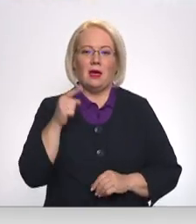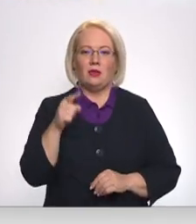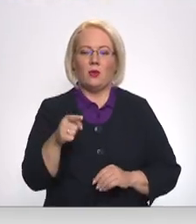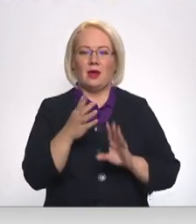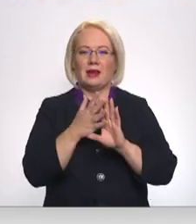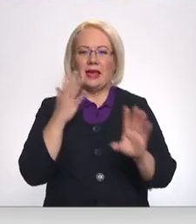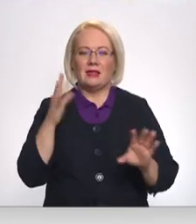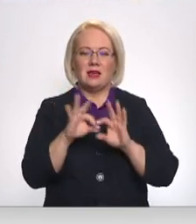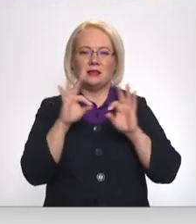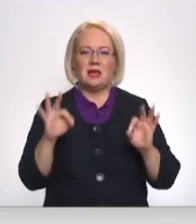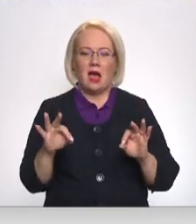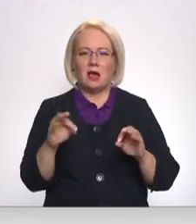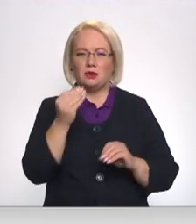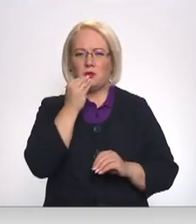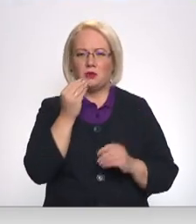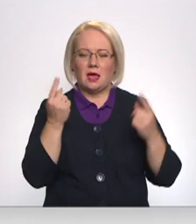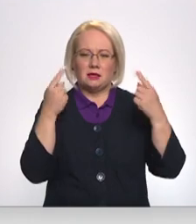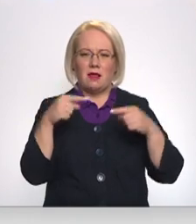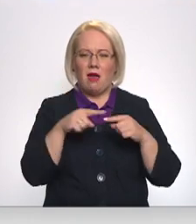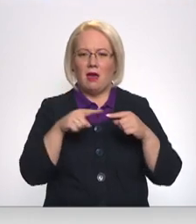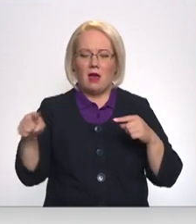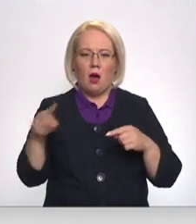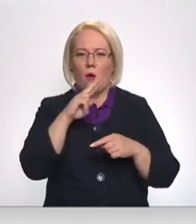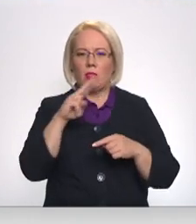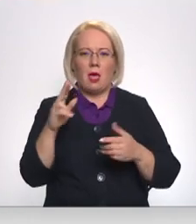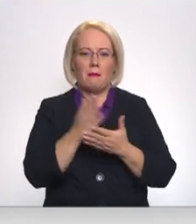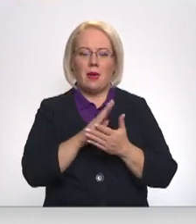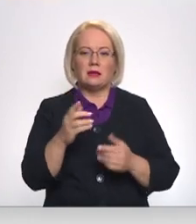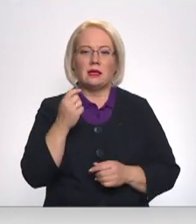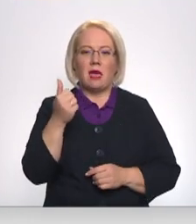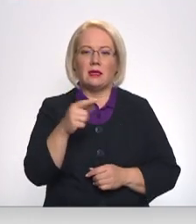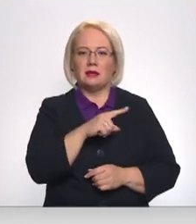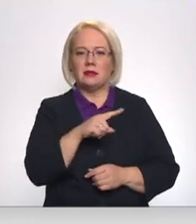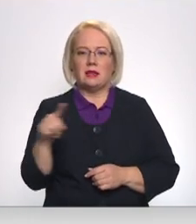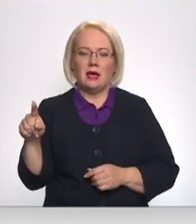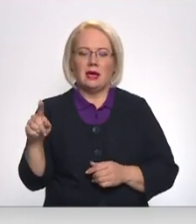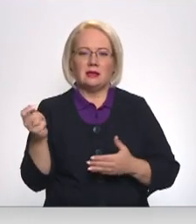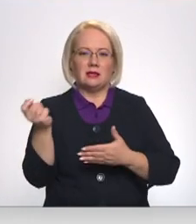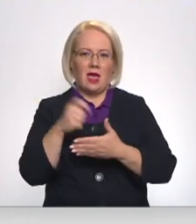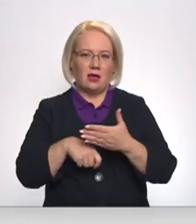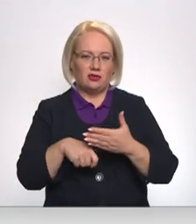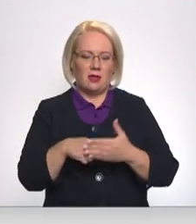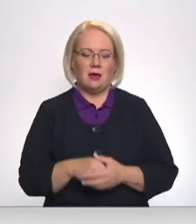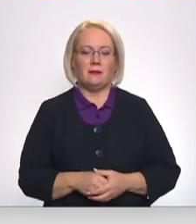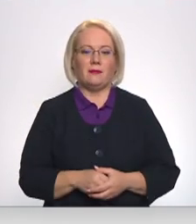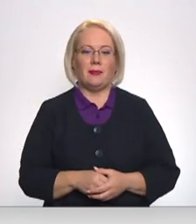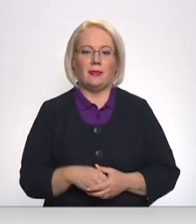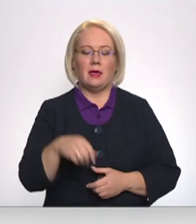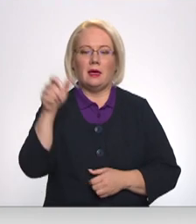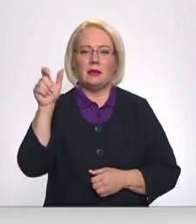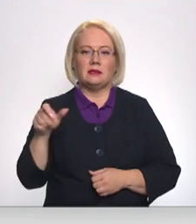rinda sākās ap pusdienlaiku un tā arī nebeidzās gandrīz līdz iecirkņas slēgšanai. Cilvēki